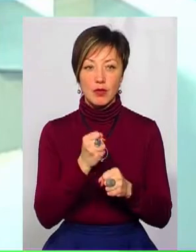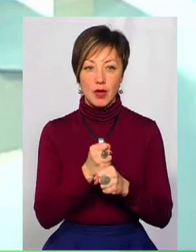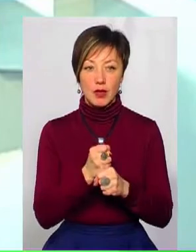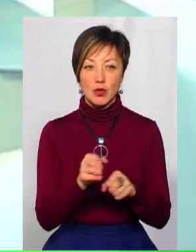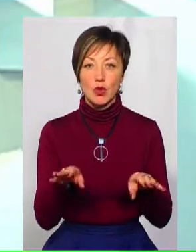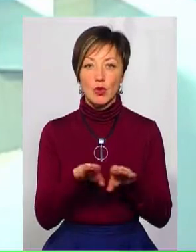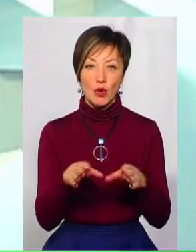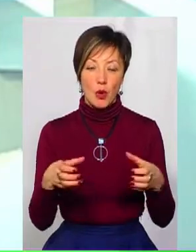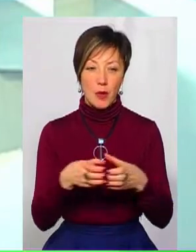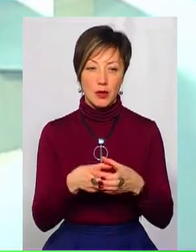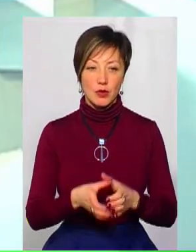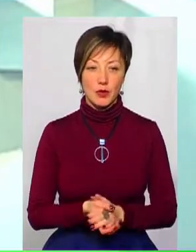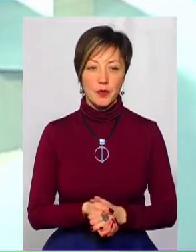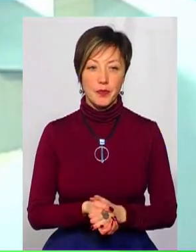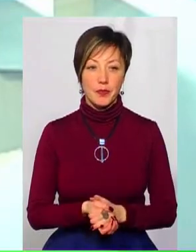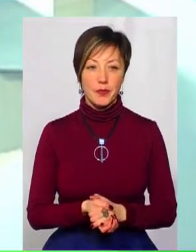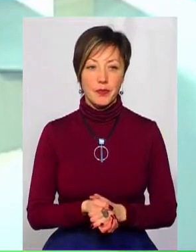принципі, схожою командою.